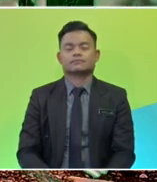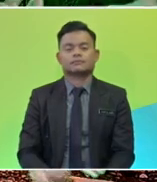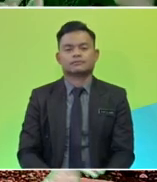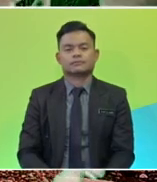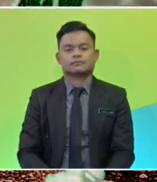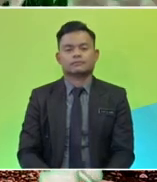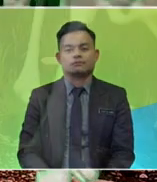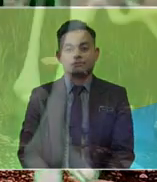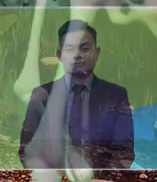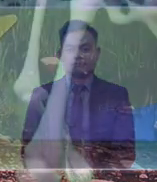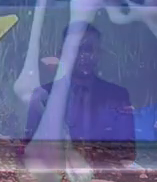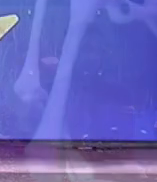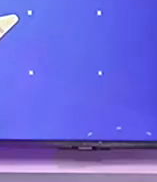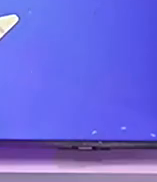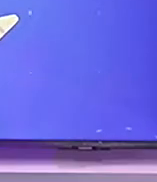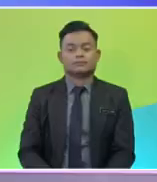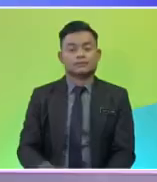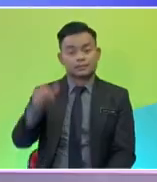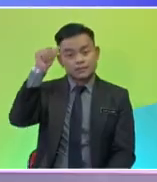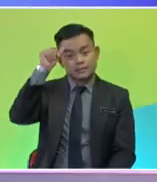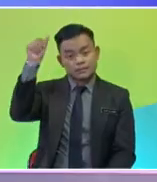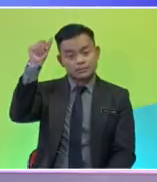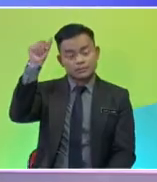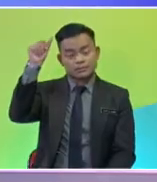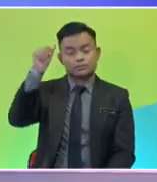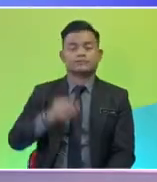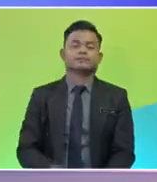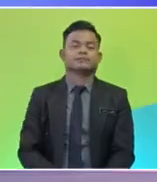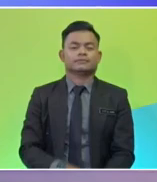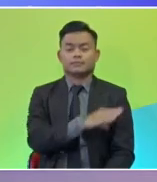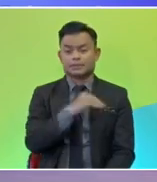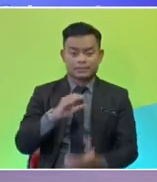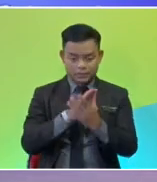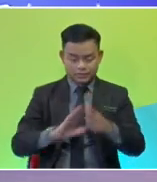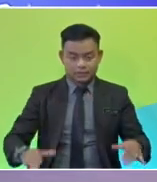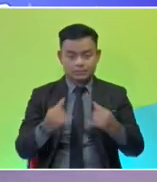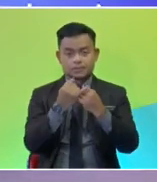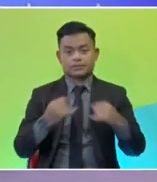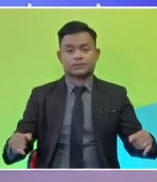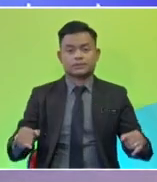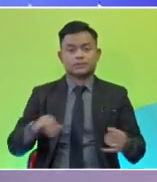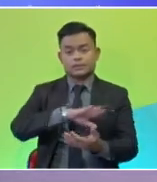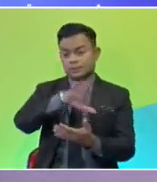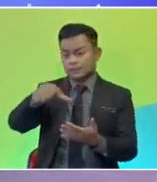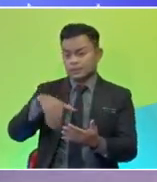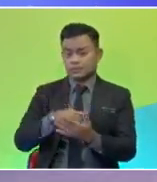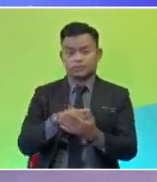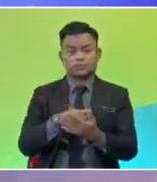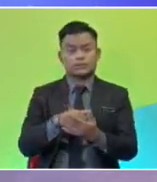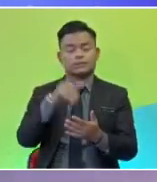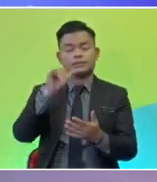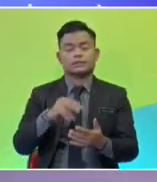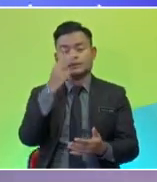siap bawa geng Hai assalamualaikum warahmatullahi wabarakatuh dan salam sejahtera kepada seluruh penonton di Net TV